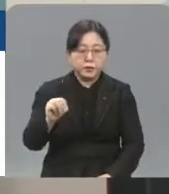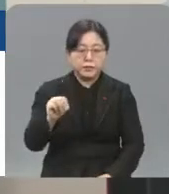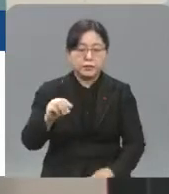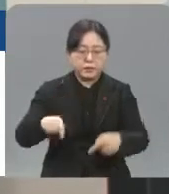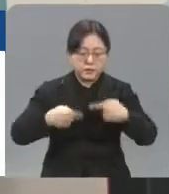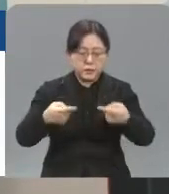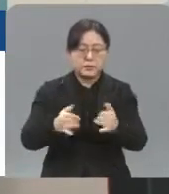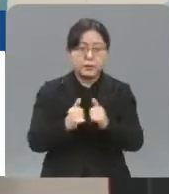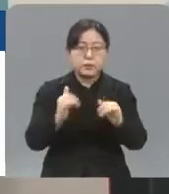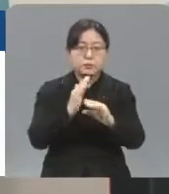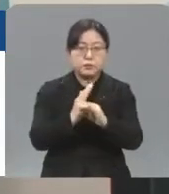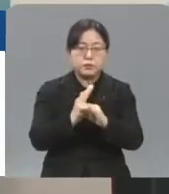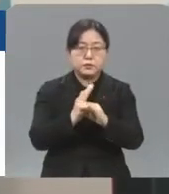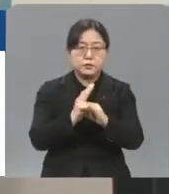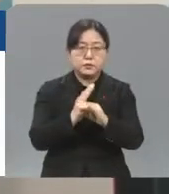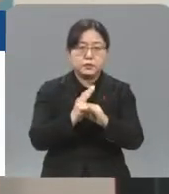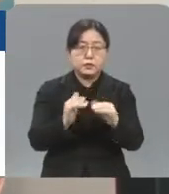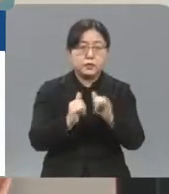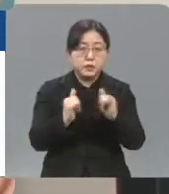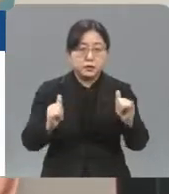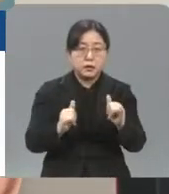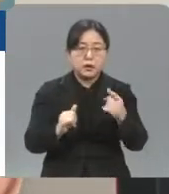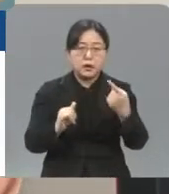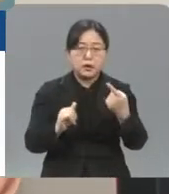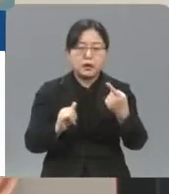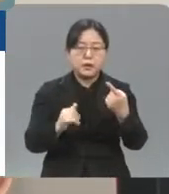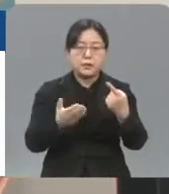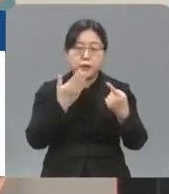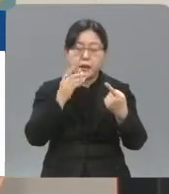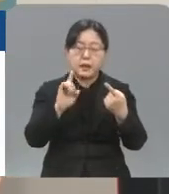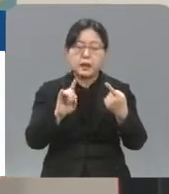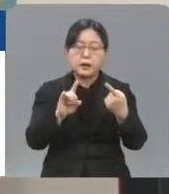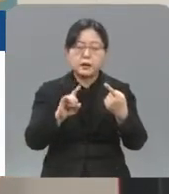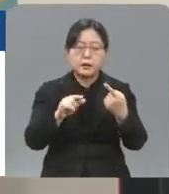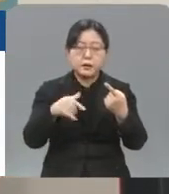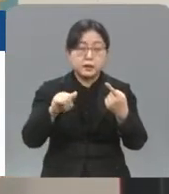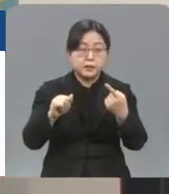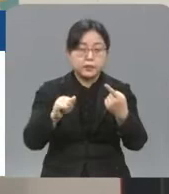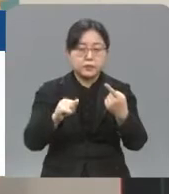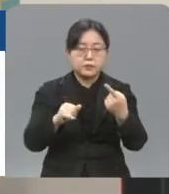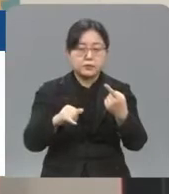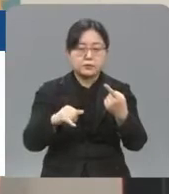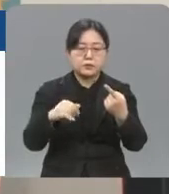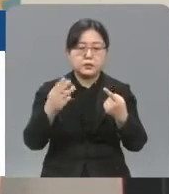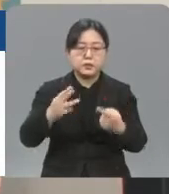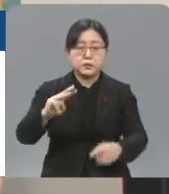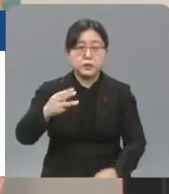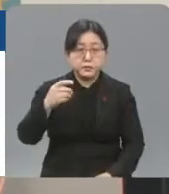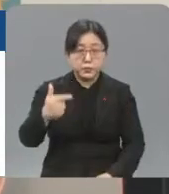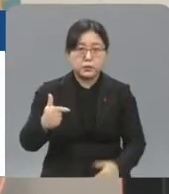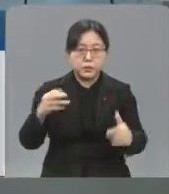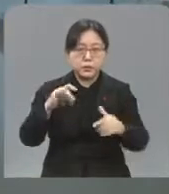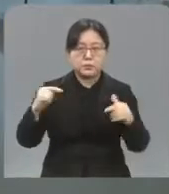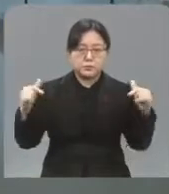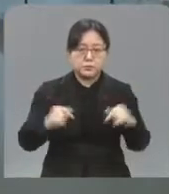하고 있습니다. 그러니까 그분들이 한 끼만 참여를 해도 하루에 3,300톤의 탄소 배출을 줄일 수